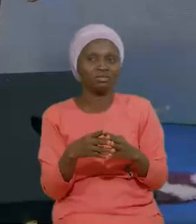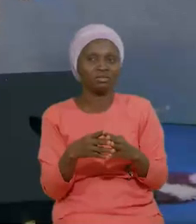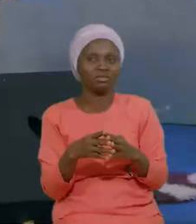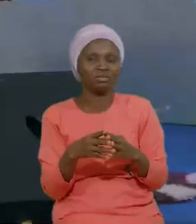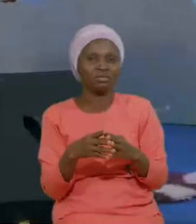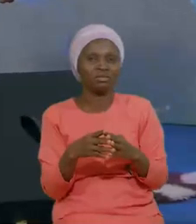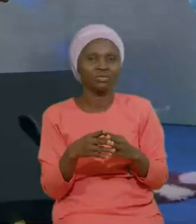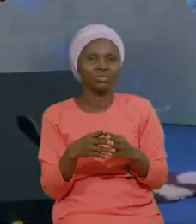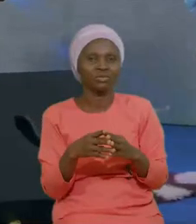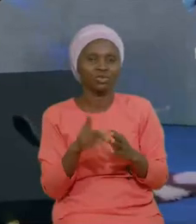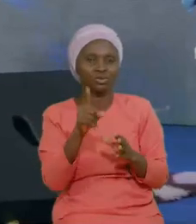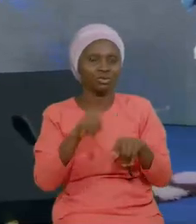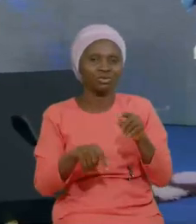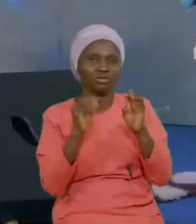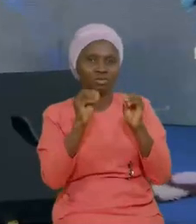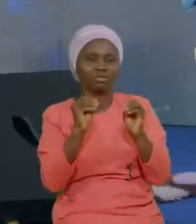tricks.